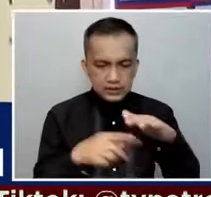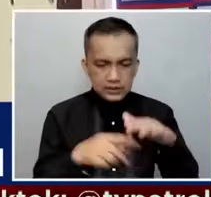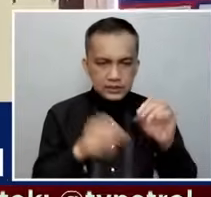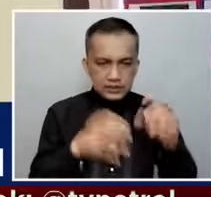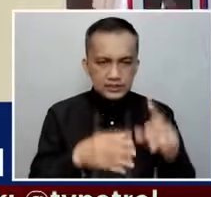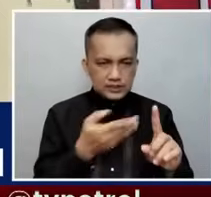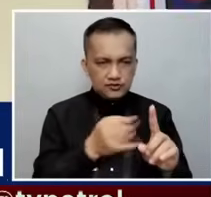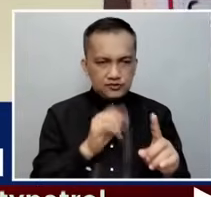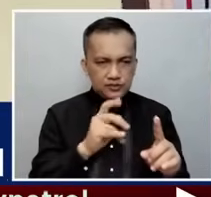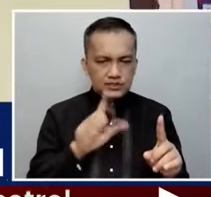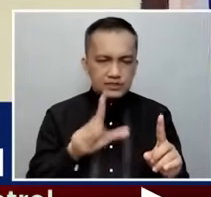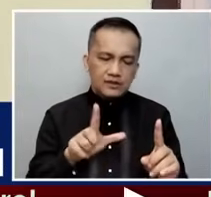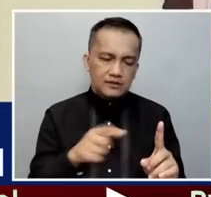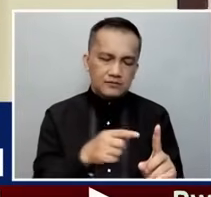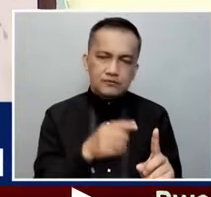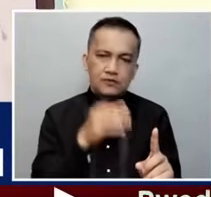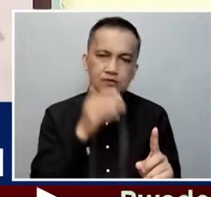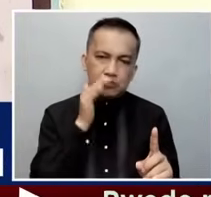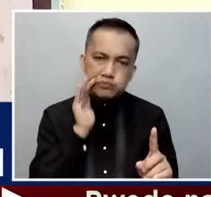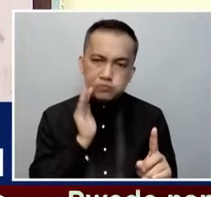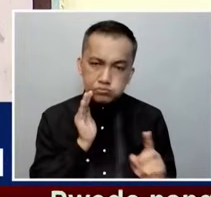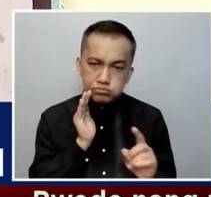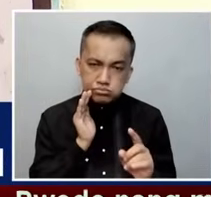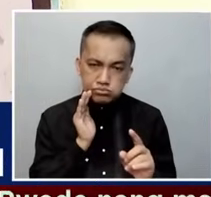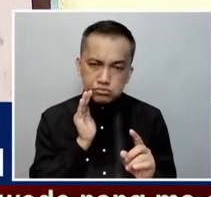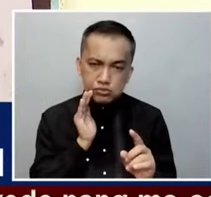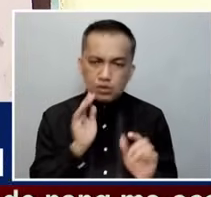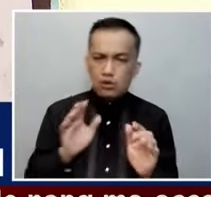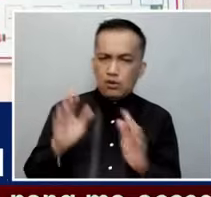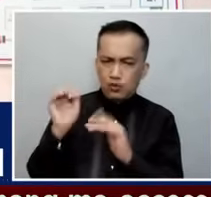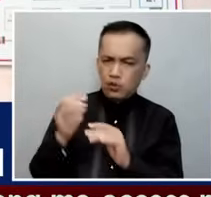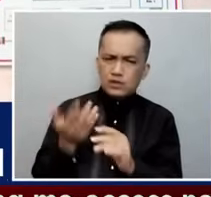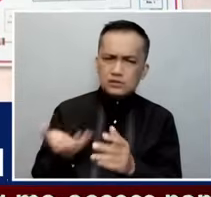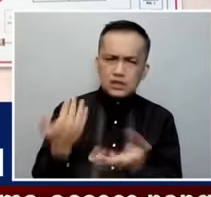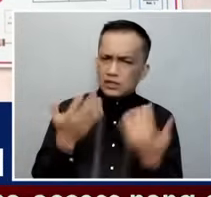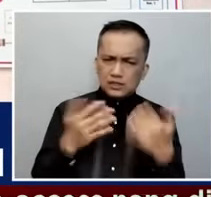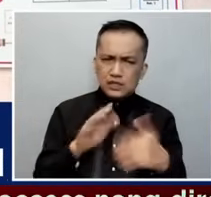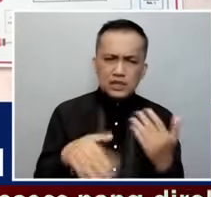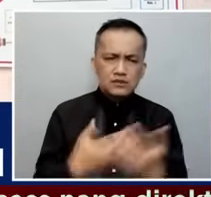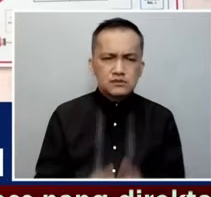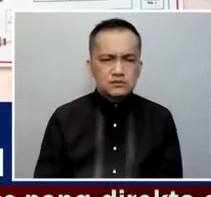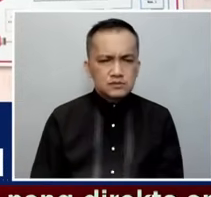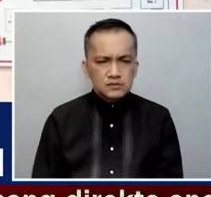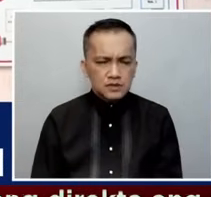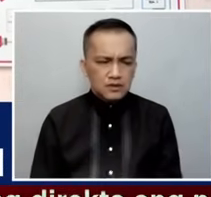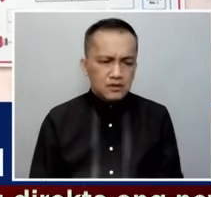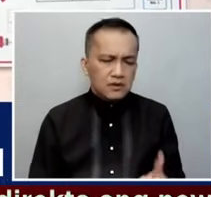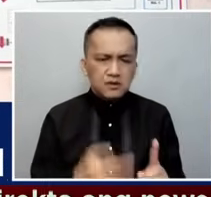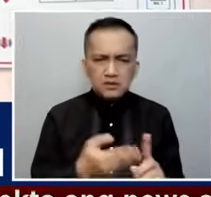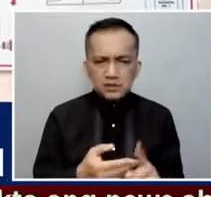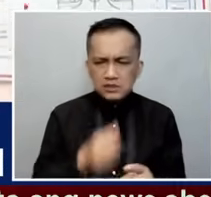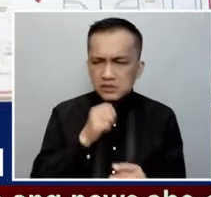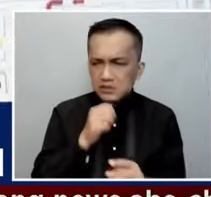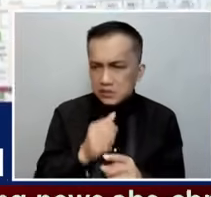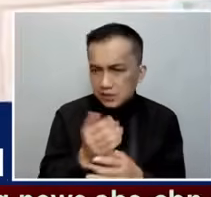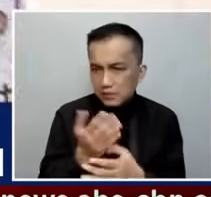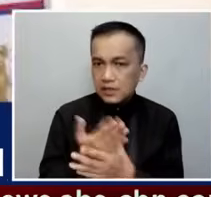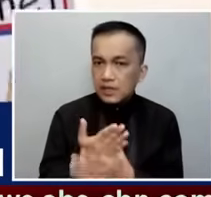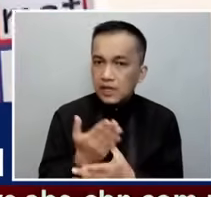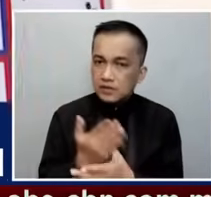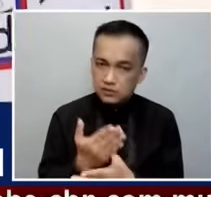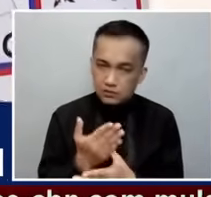Jahizel nalulungkot. Sana raw, huwag naman ipatanggal lahat. Hindi naman siya nakakasagabal